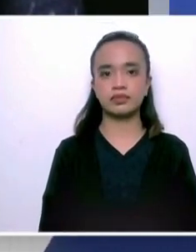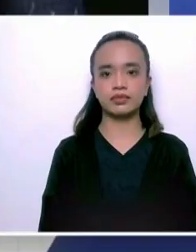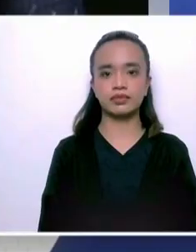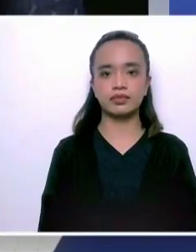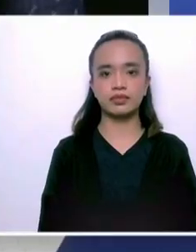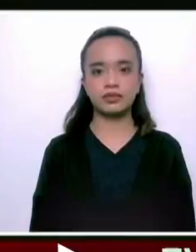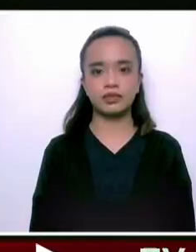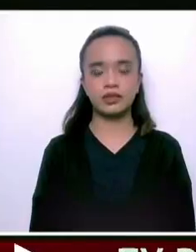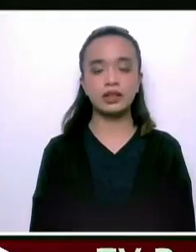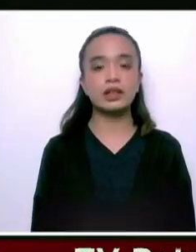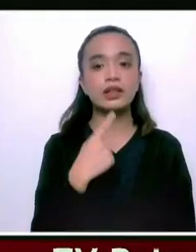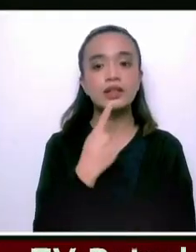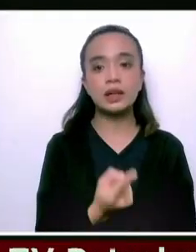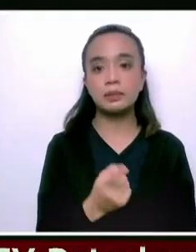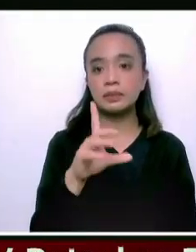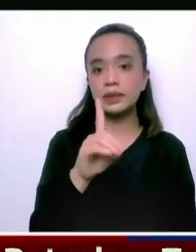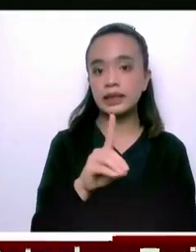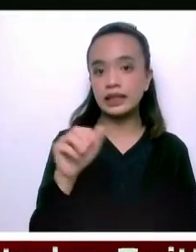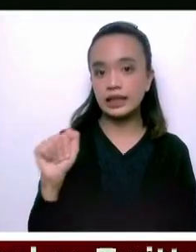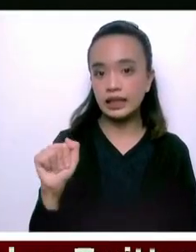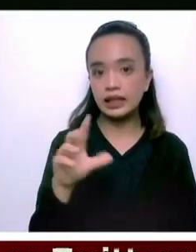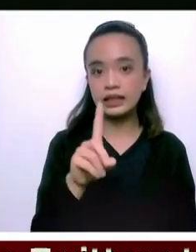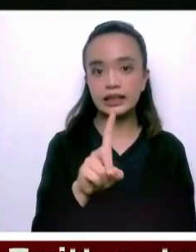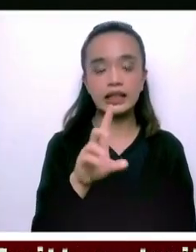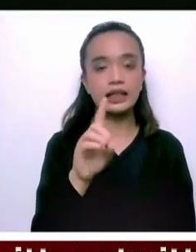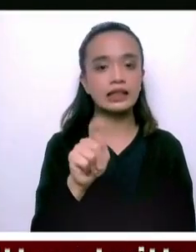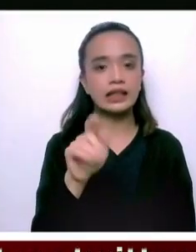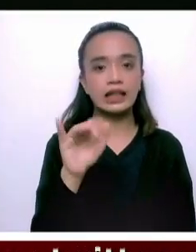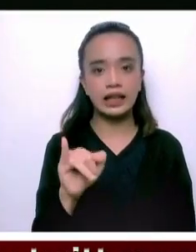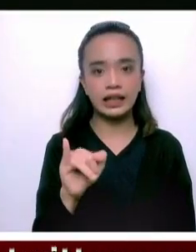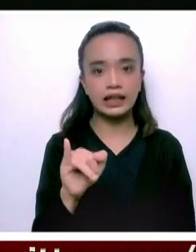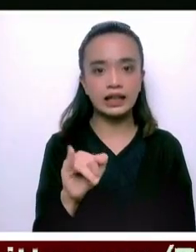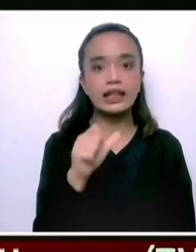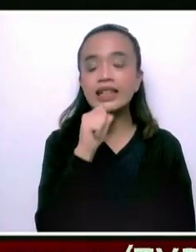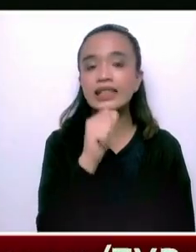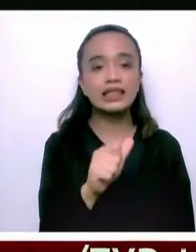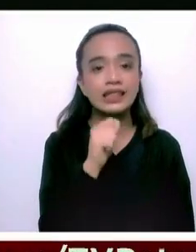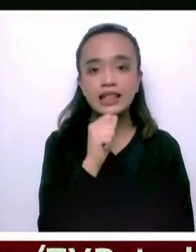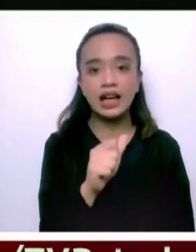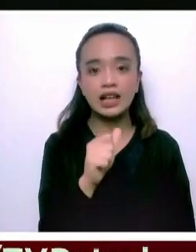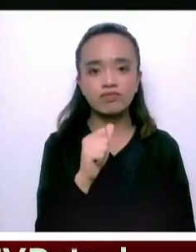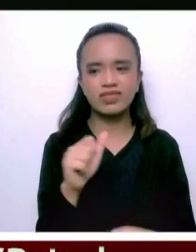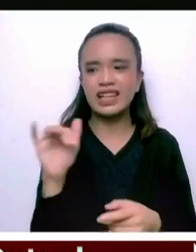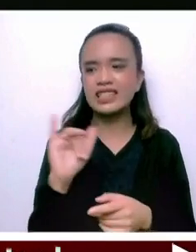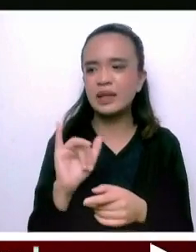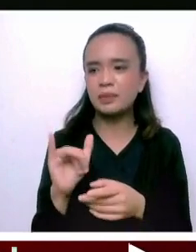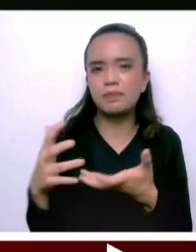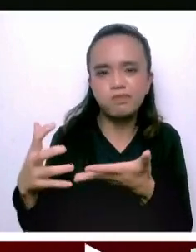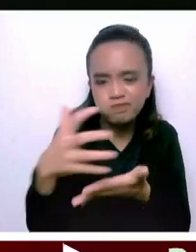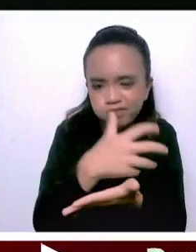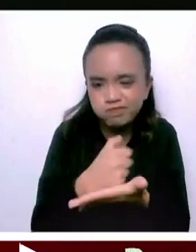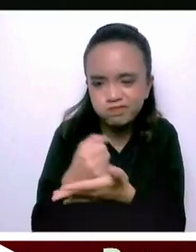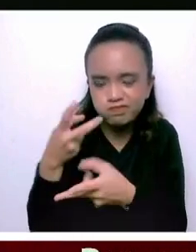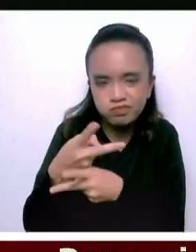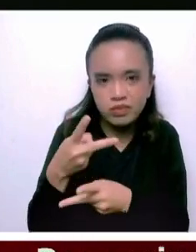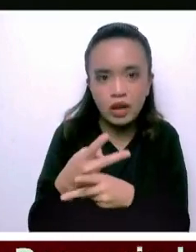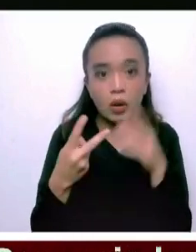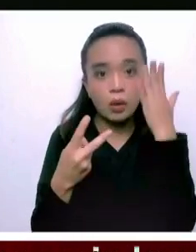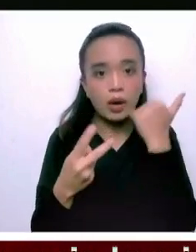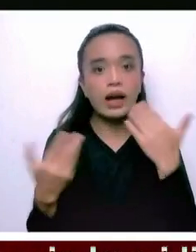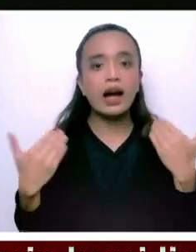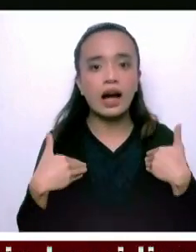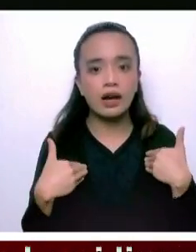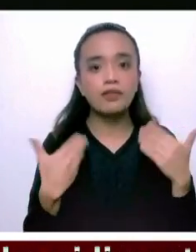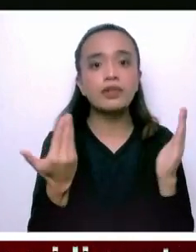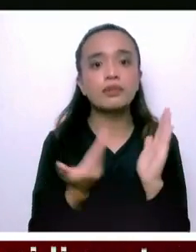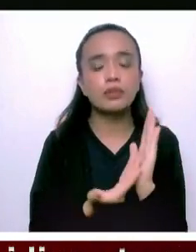Karen, ayon sa DA at DTI, hindi masasabing iniipit ang mga asukal na ito dahil may mga kaukulang dokumento ang mga